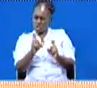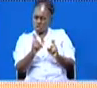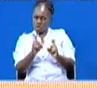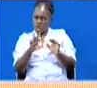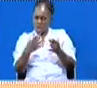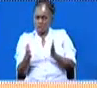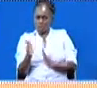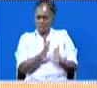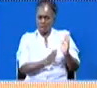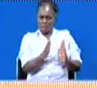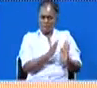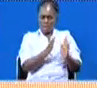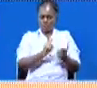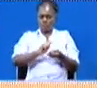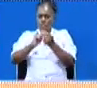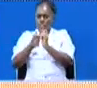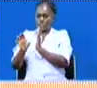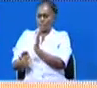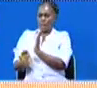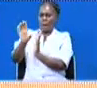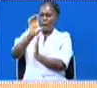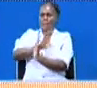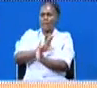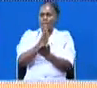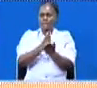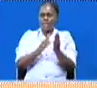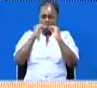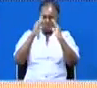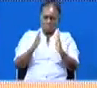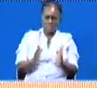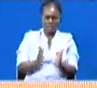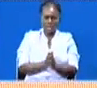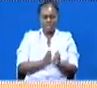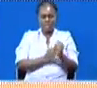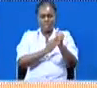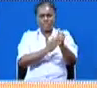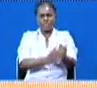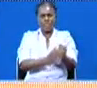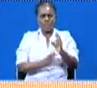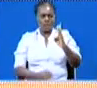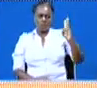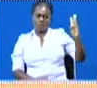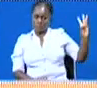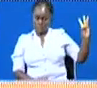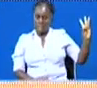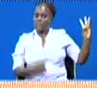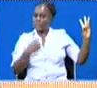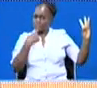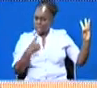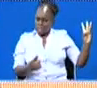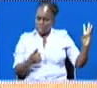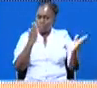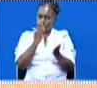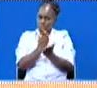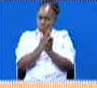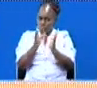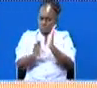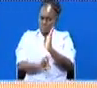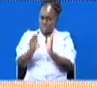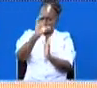ambao utatumika katika mchakato huo mzima. Baadhi ya walimu na viongozi katika eneo la magharibi wamesema ingawa mfumo huo